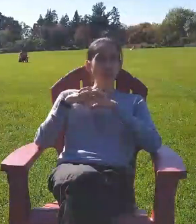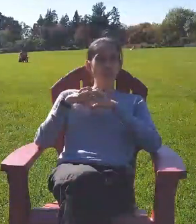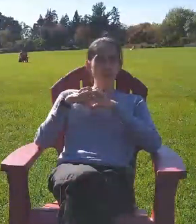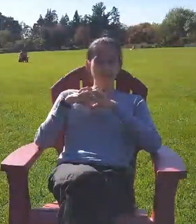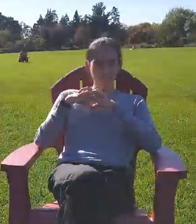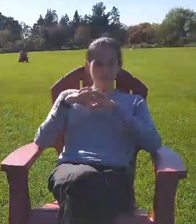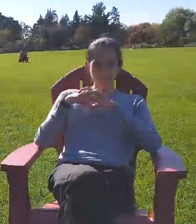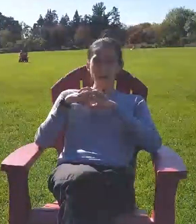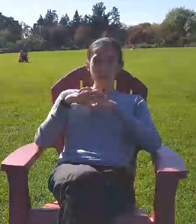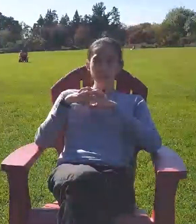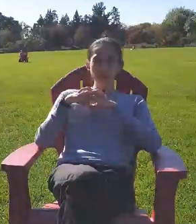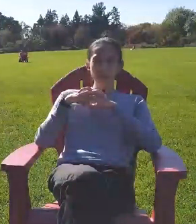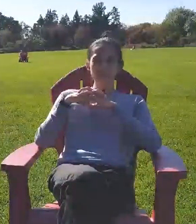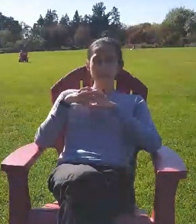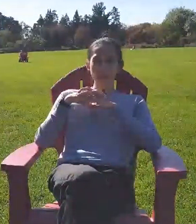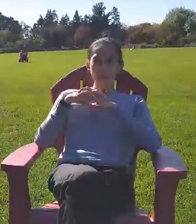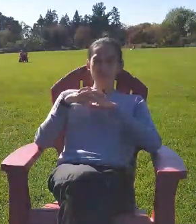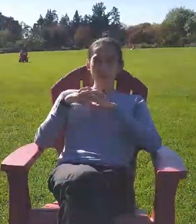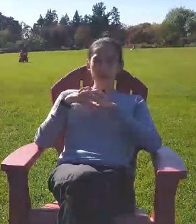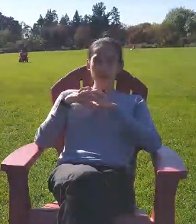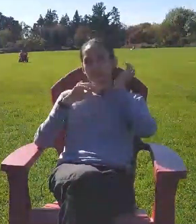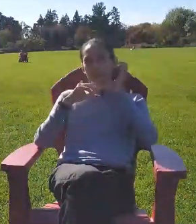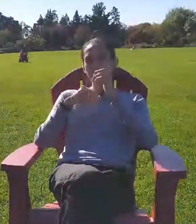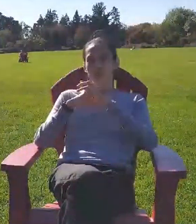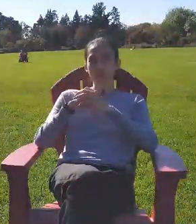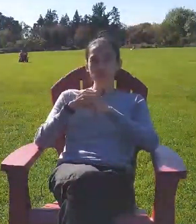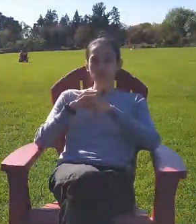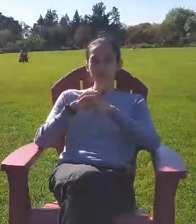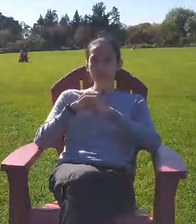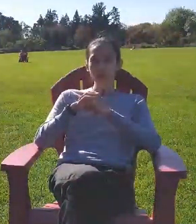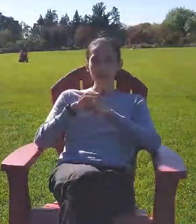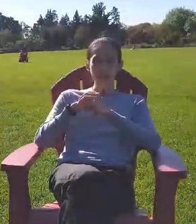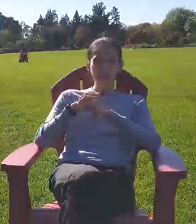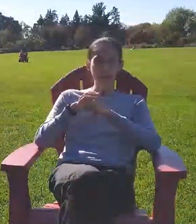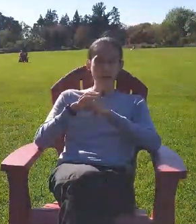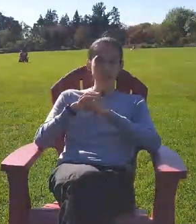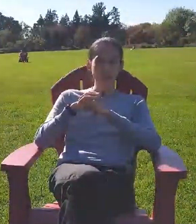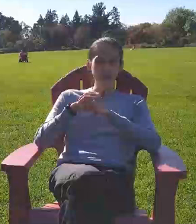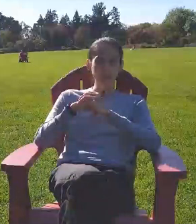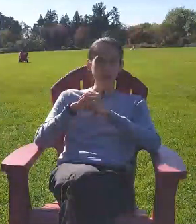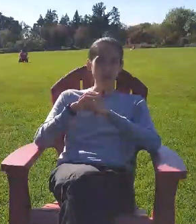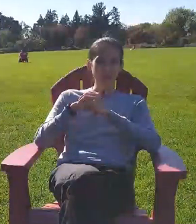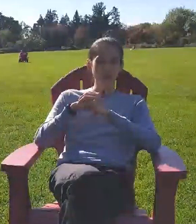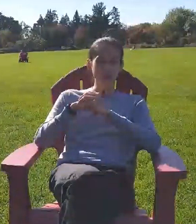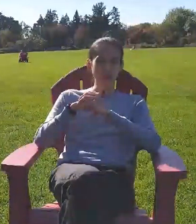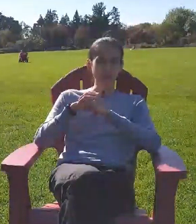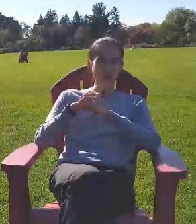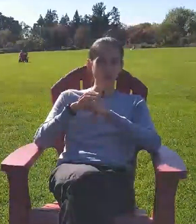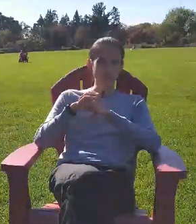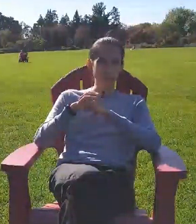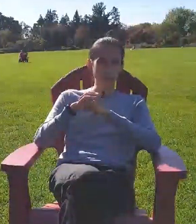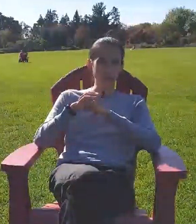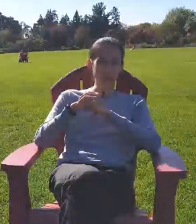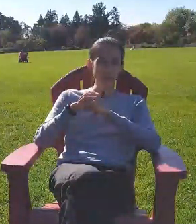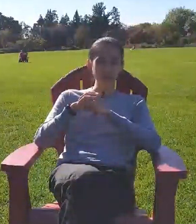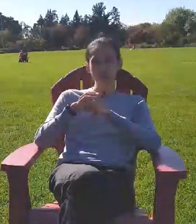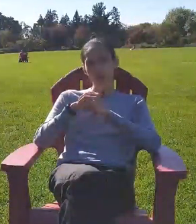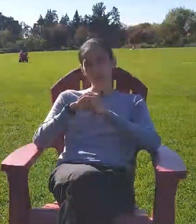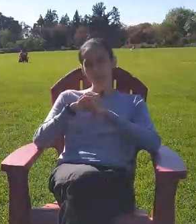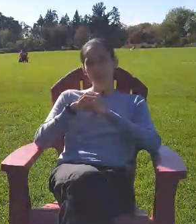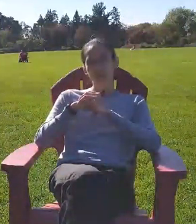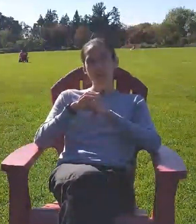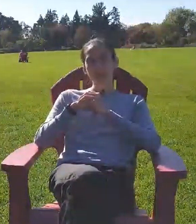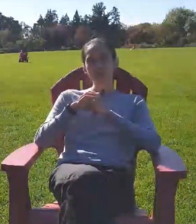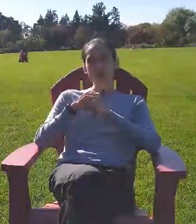berjudul tangguh karya ini saya buat dimaksudkan untuk bisa dinikmati tidak hanya bagi pendengar yang menggunakan koklear implan dan alat